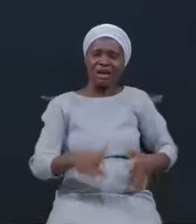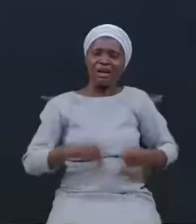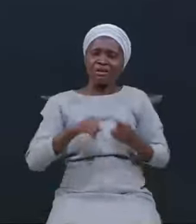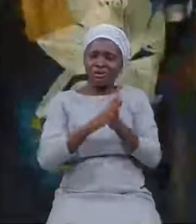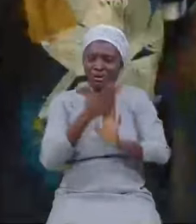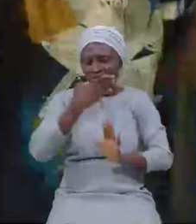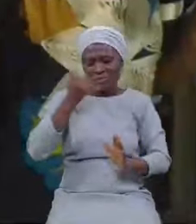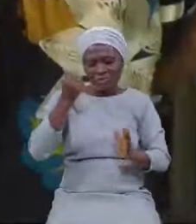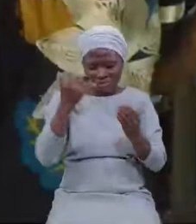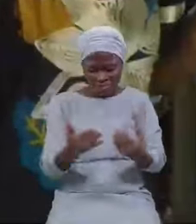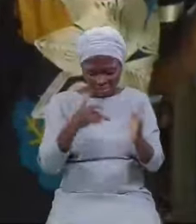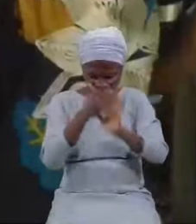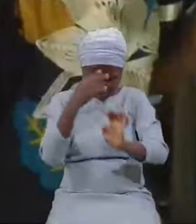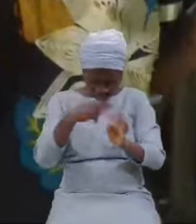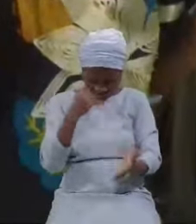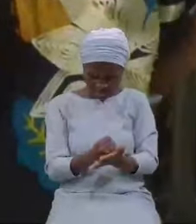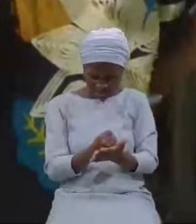Jésus.